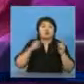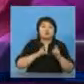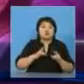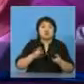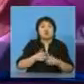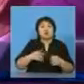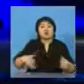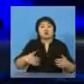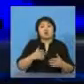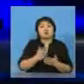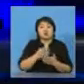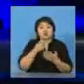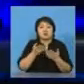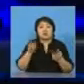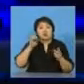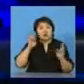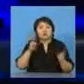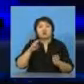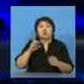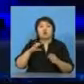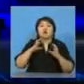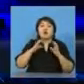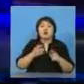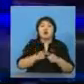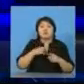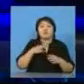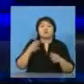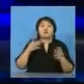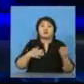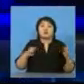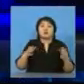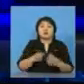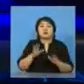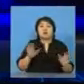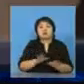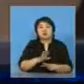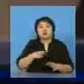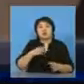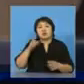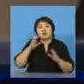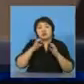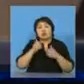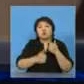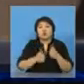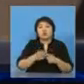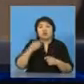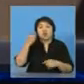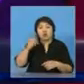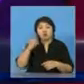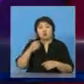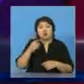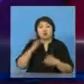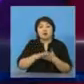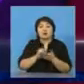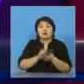фестивальдердің ұйымдастырушысы ретінде танымал. Жұбановтар әуені, дәстүрлі халық аспаптар оркестрлері мен ансамбльдерінің халықаралық конкурсы Ақтөбенің